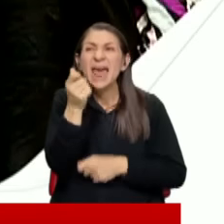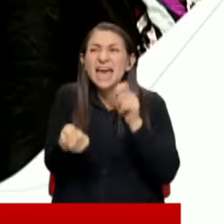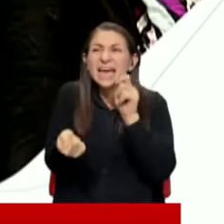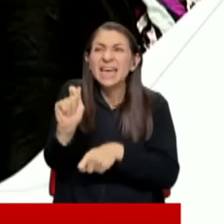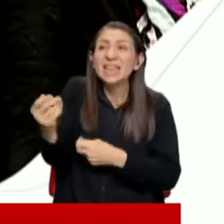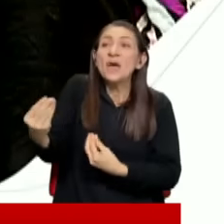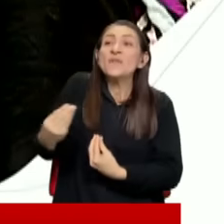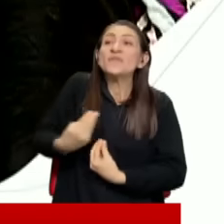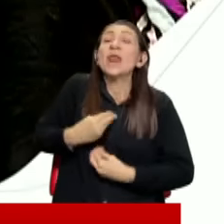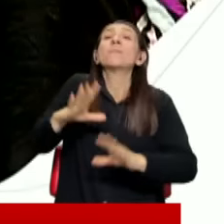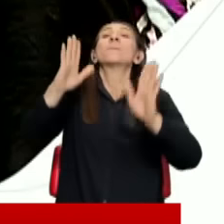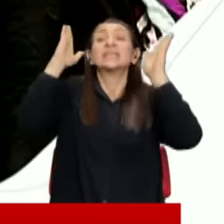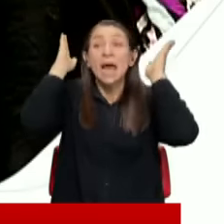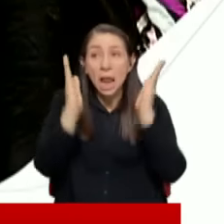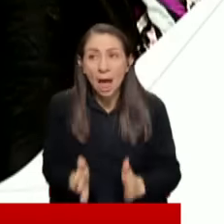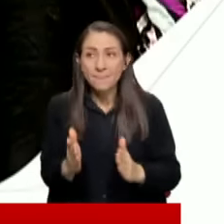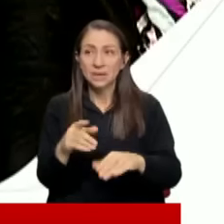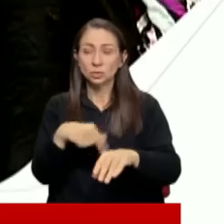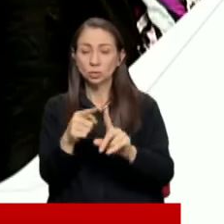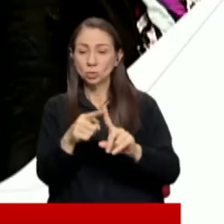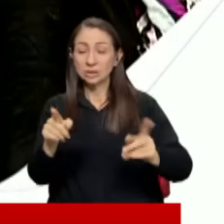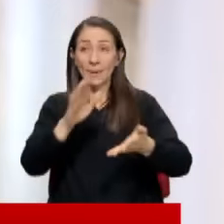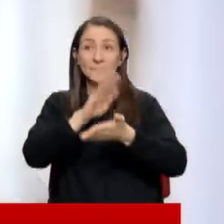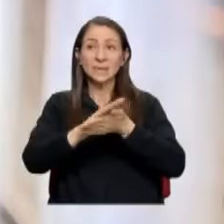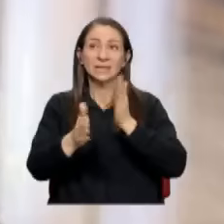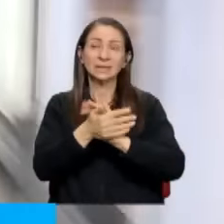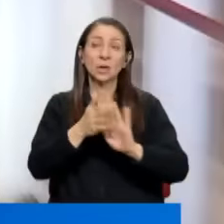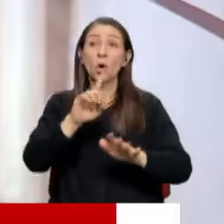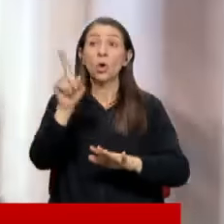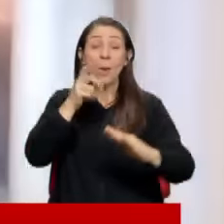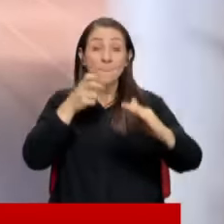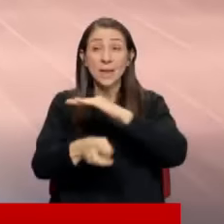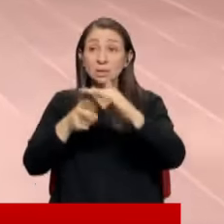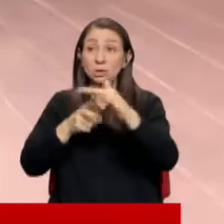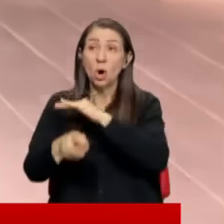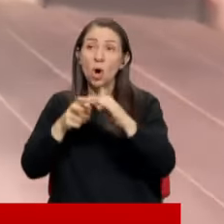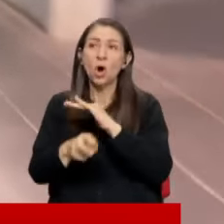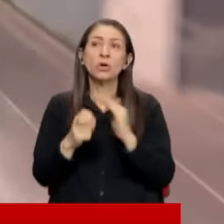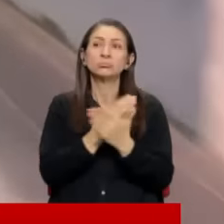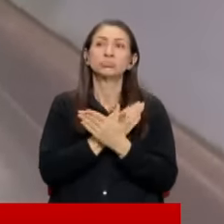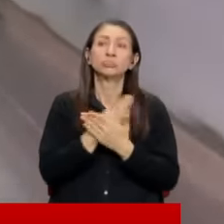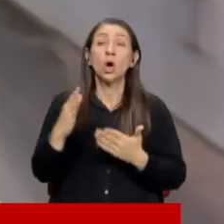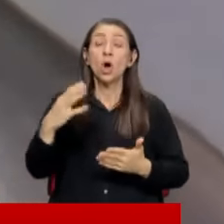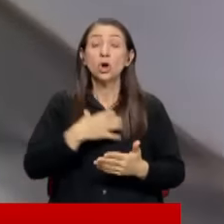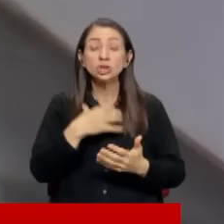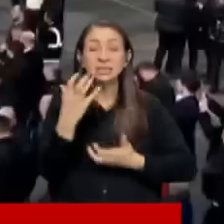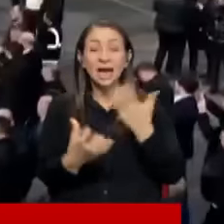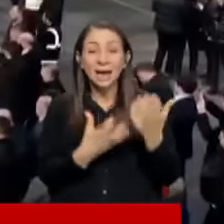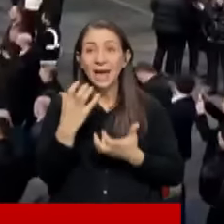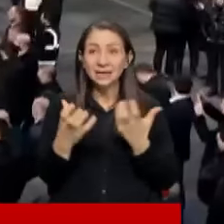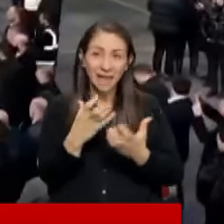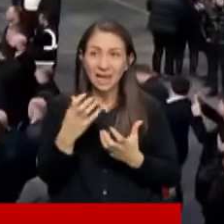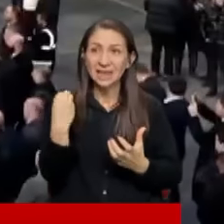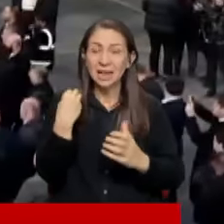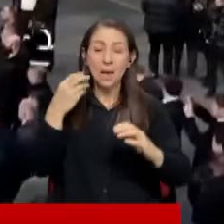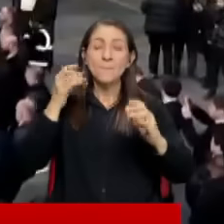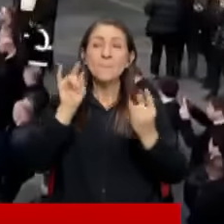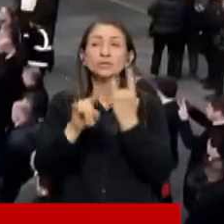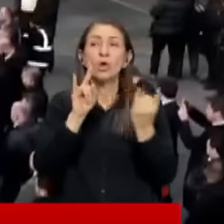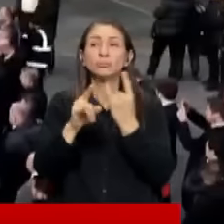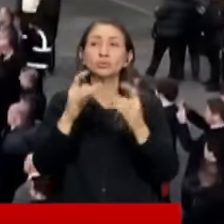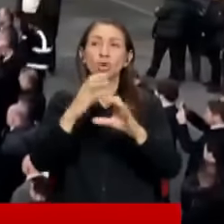kredi verilmemesine rağmen süreçlerini tamamladık. 10 metro hattında çalışmalarını sürdüren öz kaynakla yeni metrobüsler alan